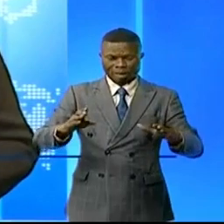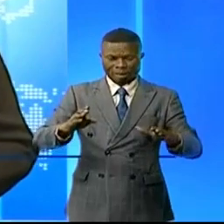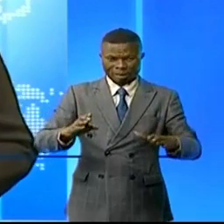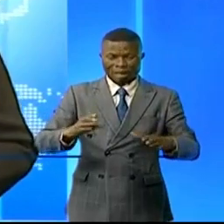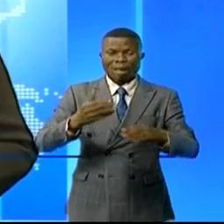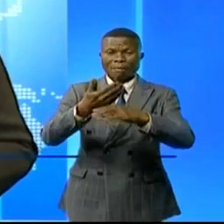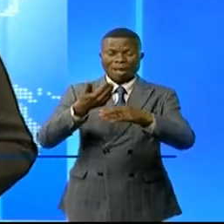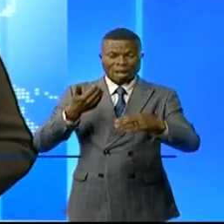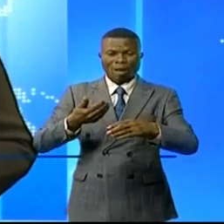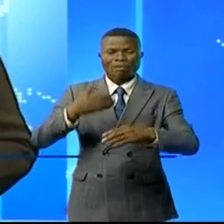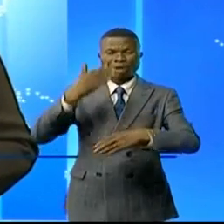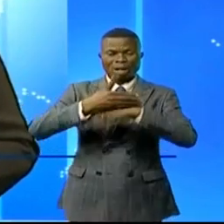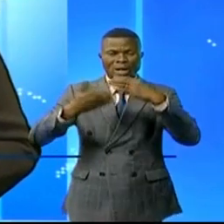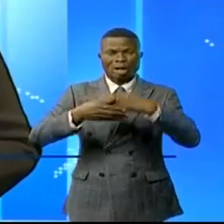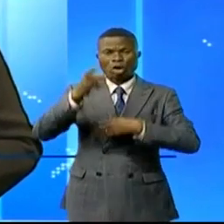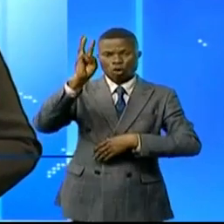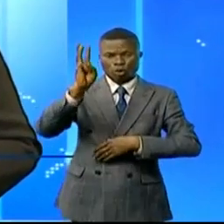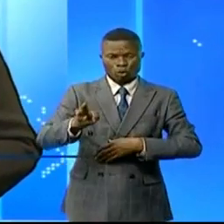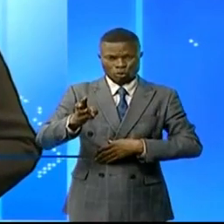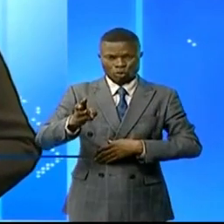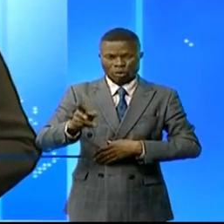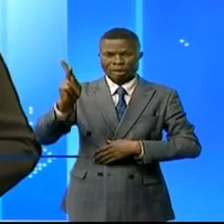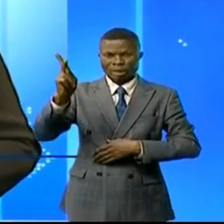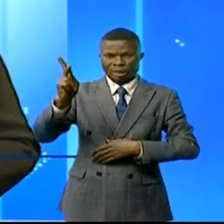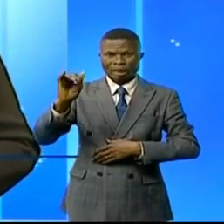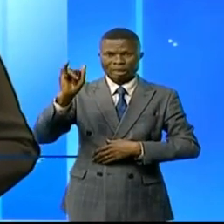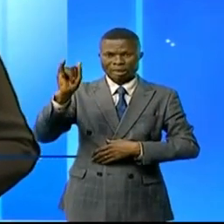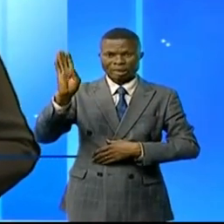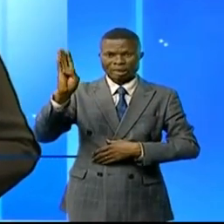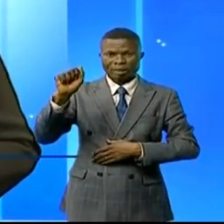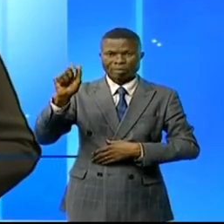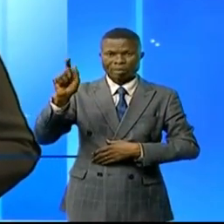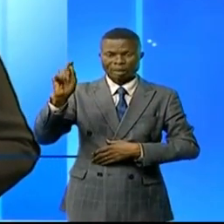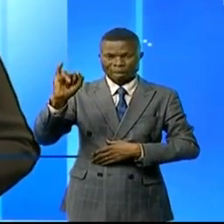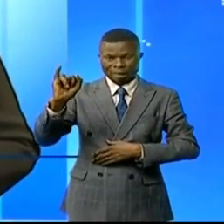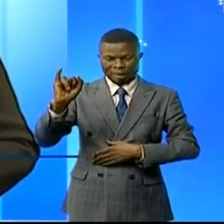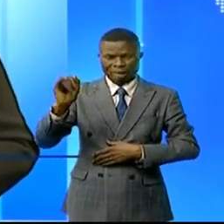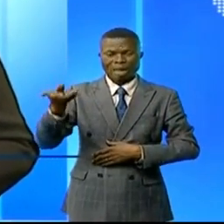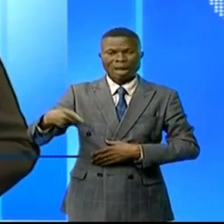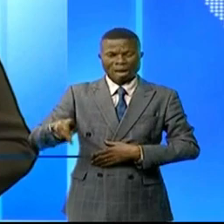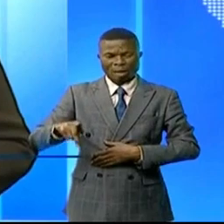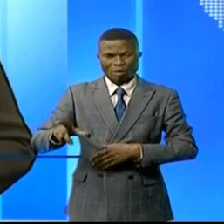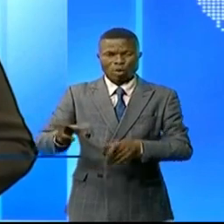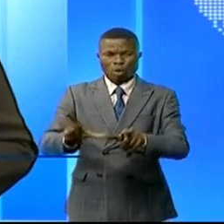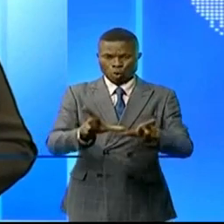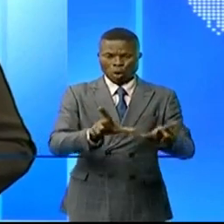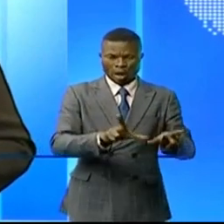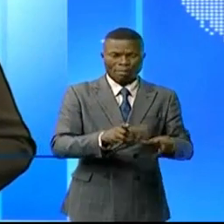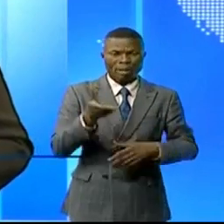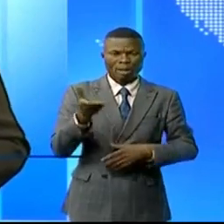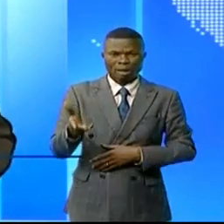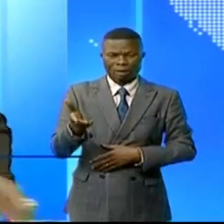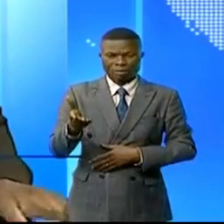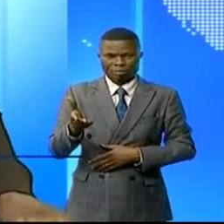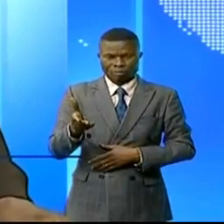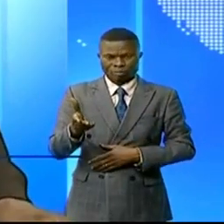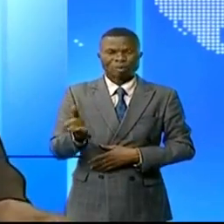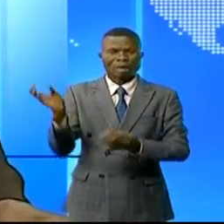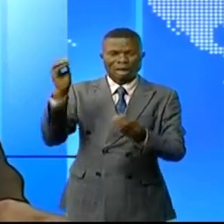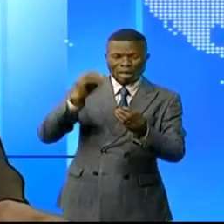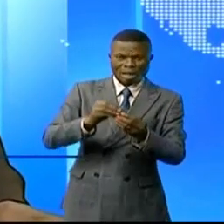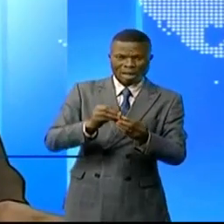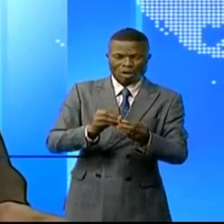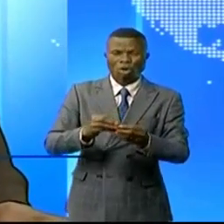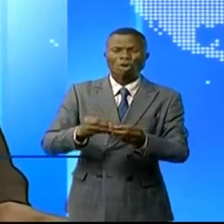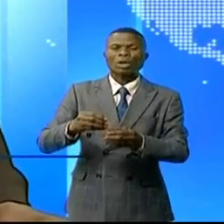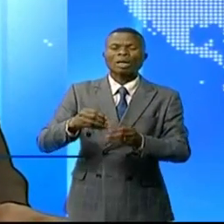déjà en construction à Kibati dans le territoire de Nyiragongo, Sedon et de la province du Lualaba, qui va être complétée par un marché